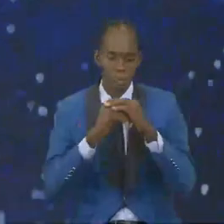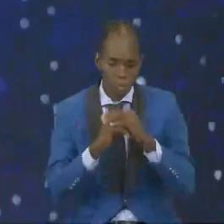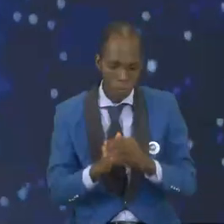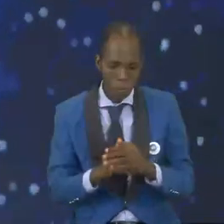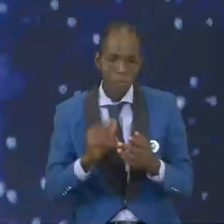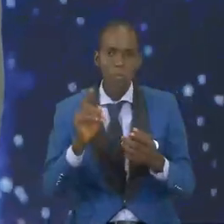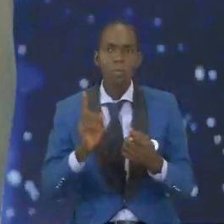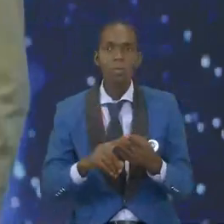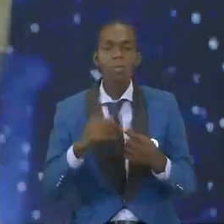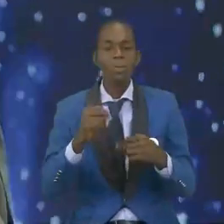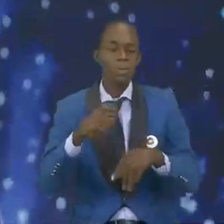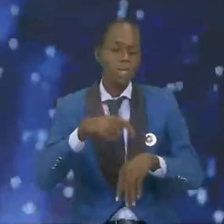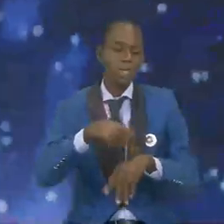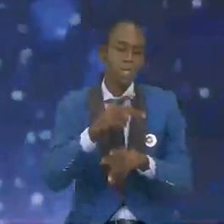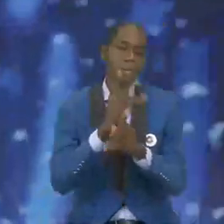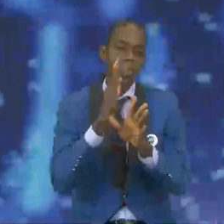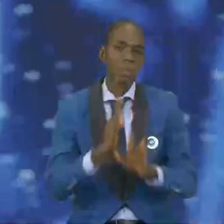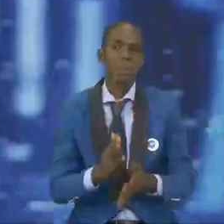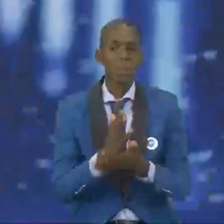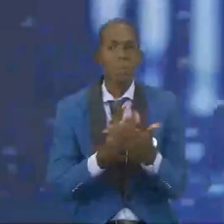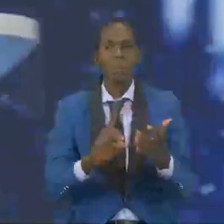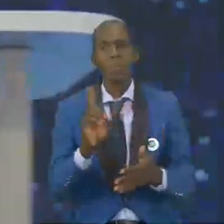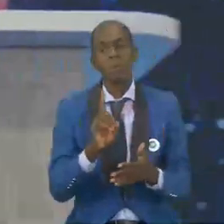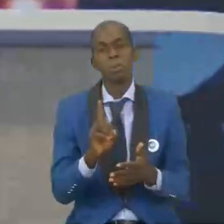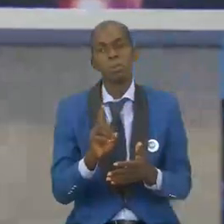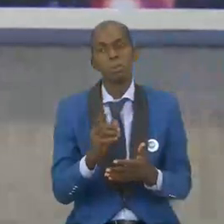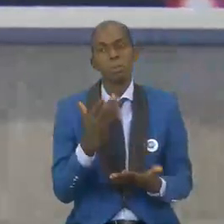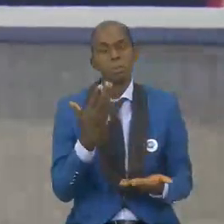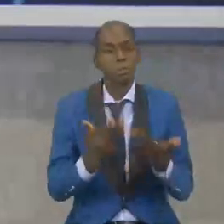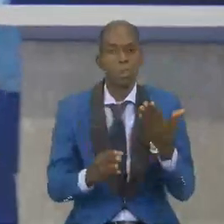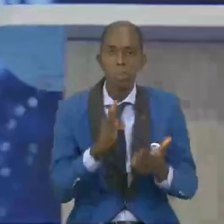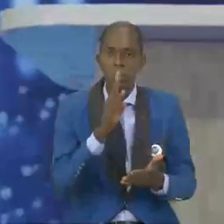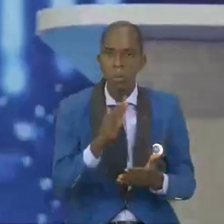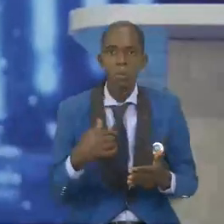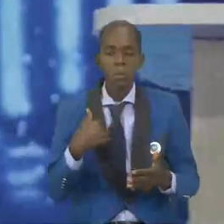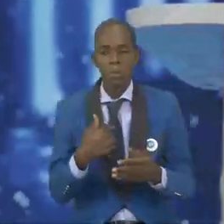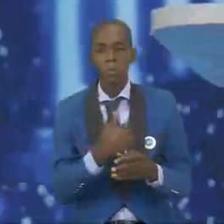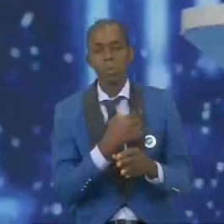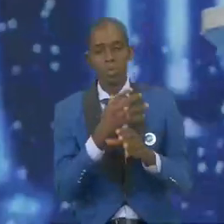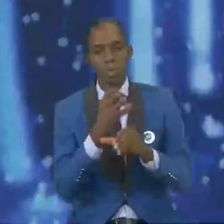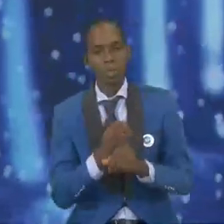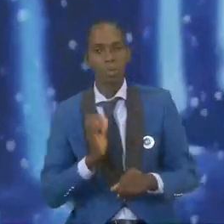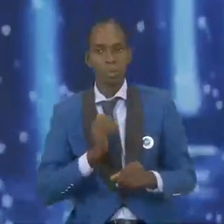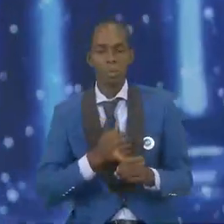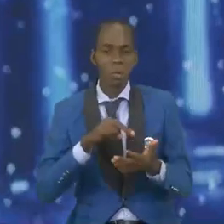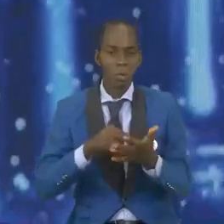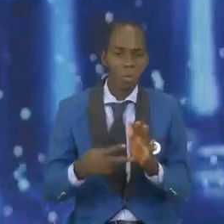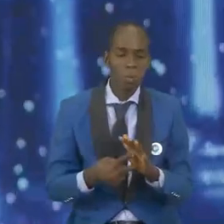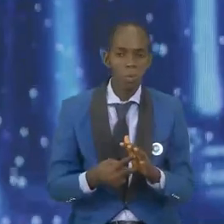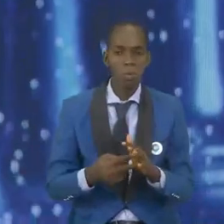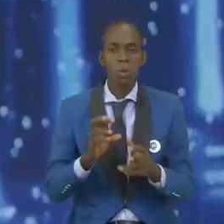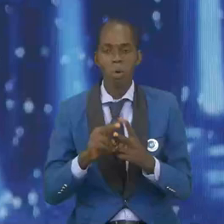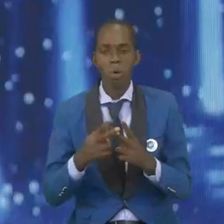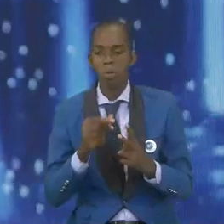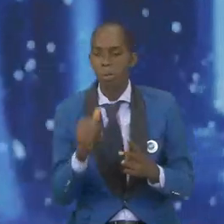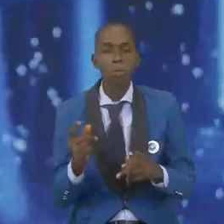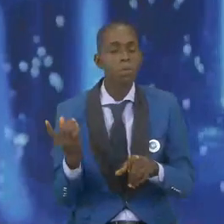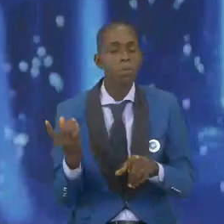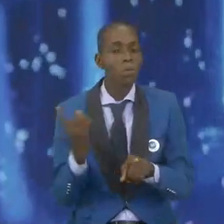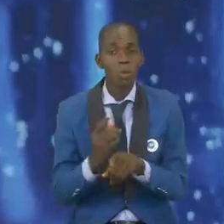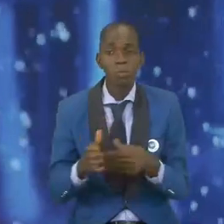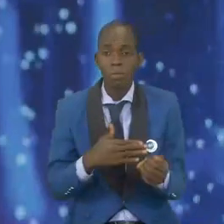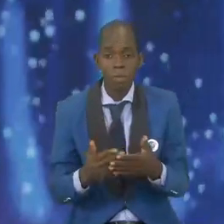courber, pour observer le temps de quelqu'un là-bas. Tout, c'est de savoir que notre objectif soit atteint. Ah, fais vite